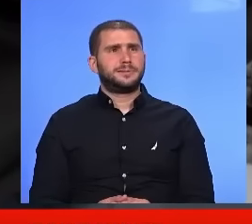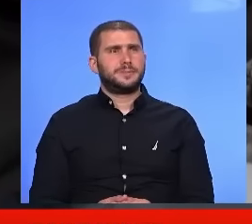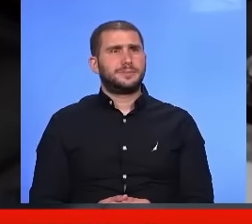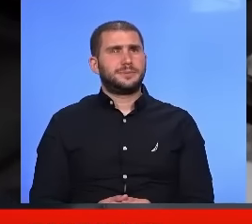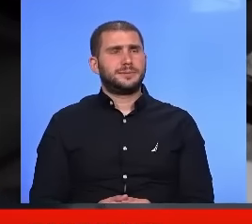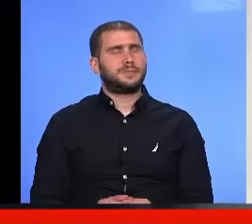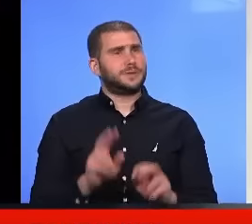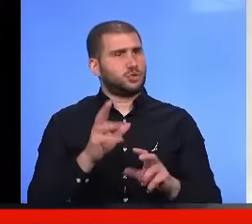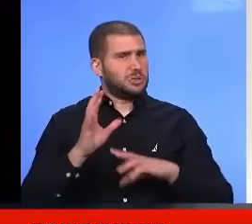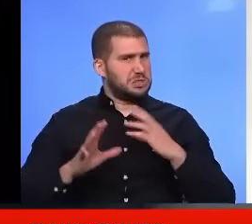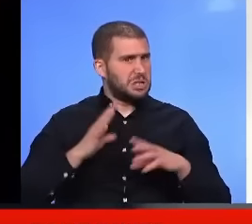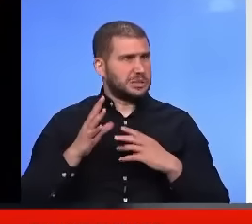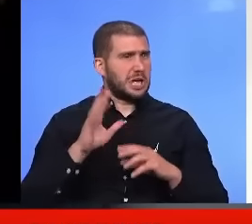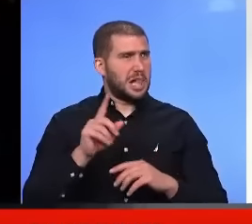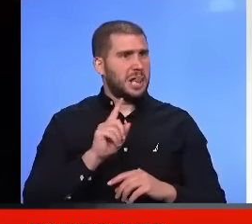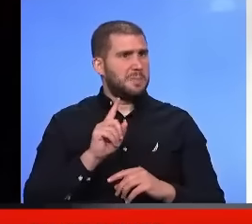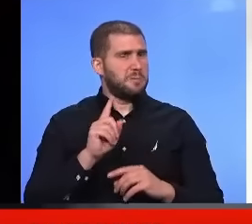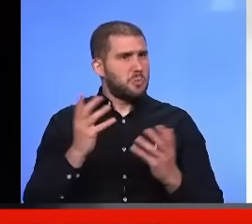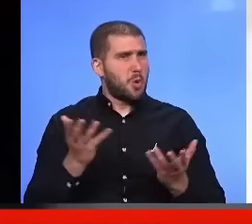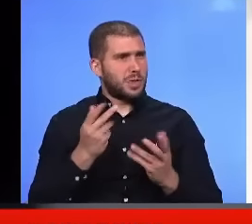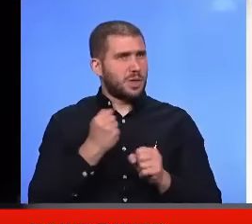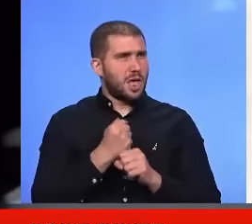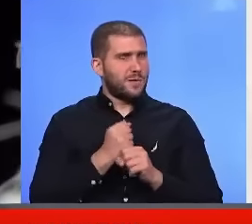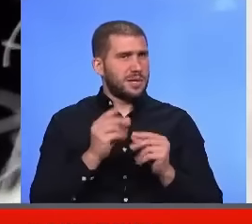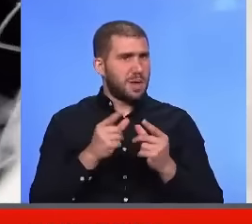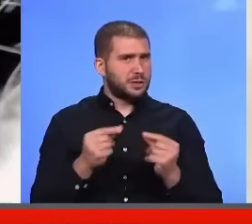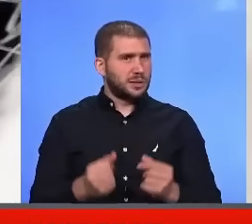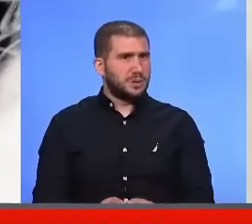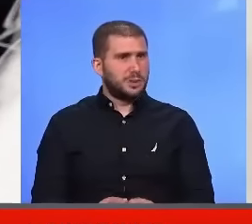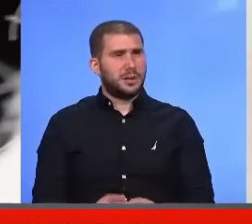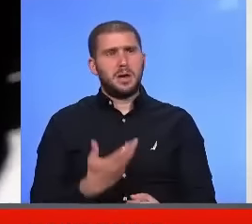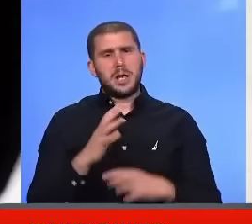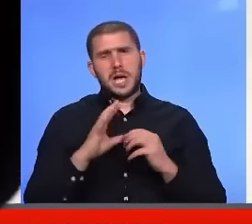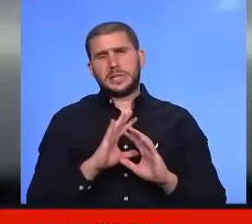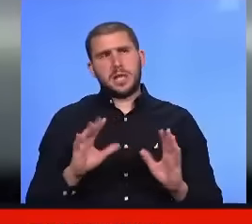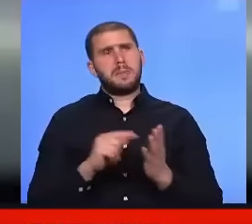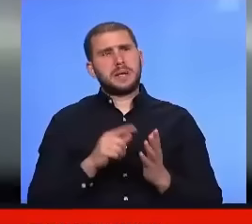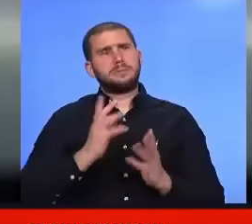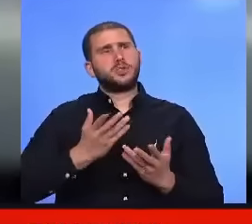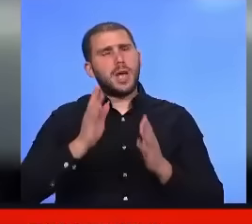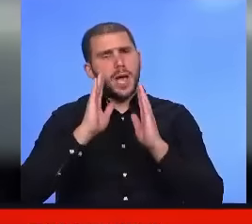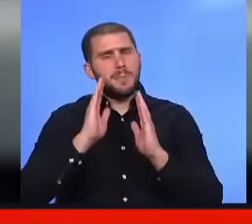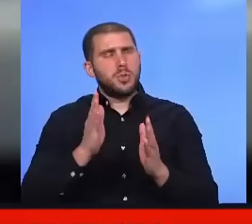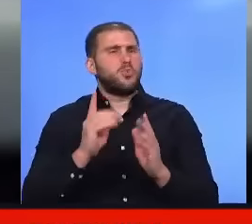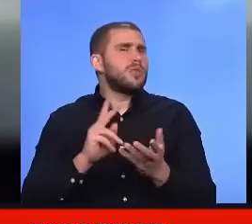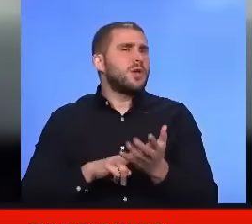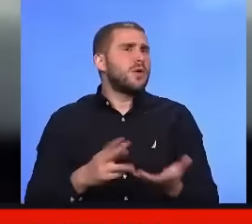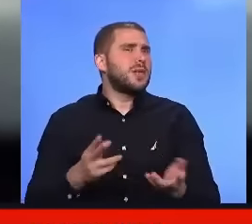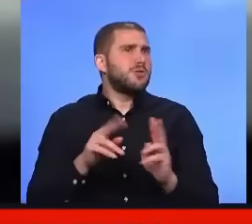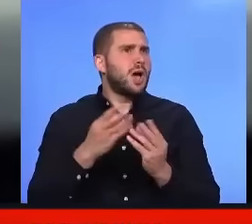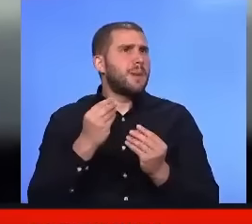יש בך כעס על שמישהו עודד אותך לעבוד עם עזה? אין בי כעס, כי זה מה שהם האמינו שנכון. יש